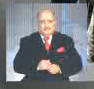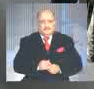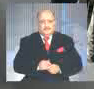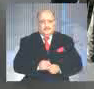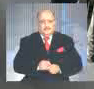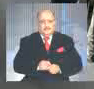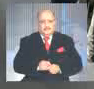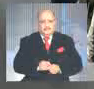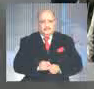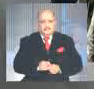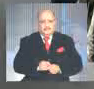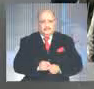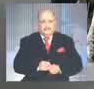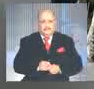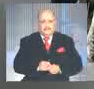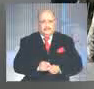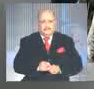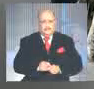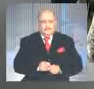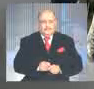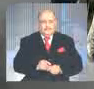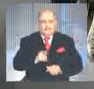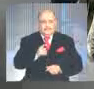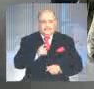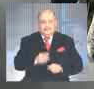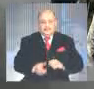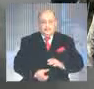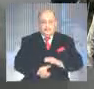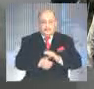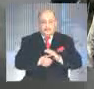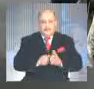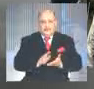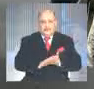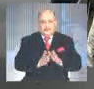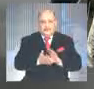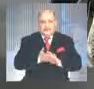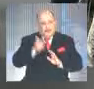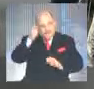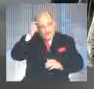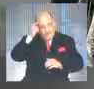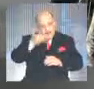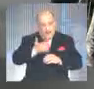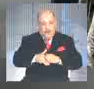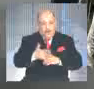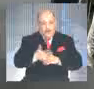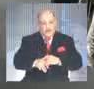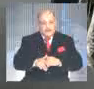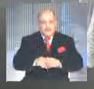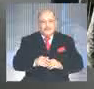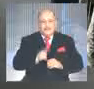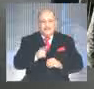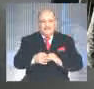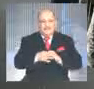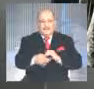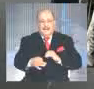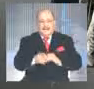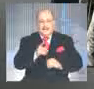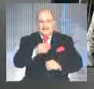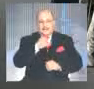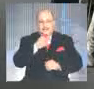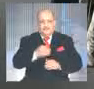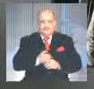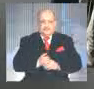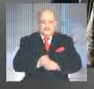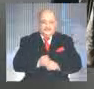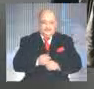هذوما والاشخاص المعوقين ان ندمجوهم ادماج اجتماعي وادماج مهني ادماج تعليمي. الجمعيه واحده كي نقولوا